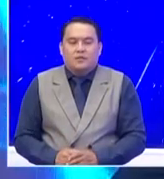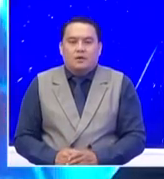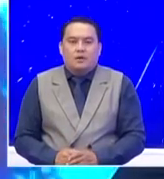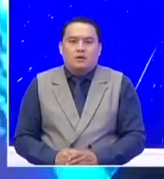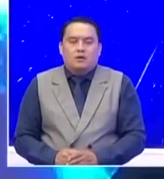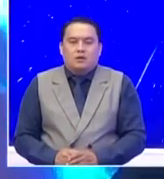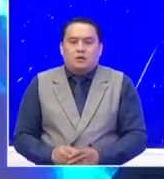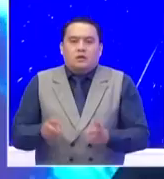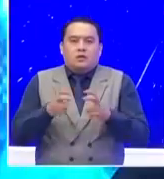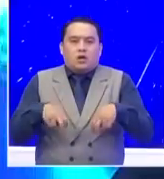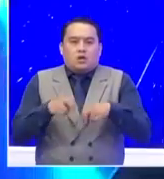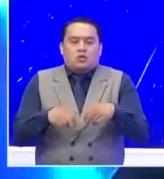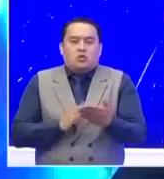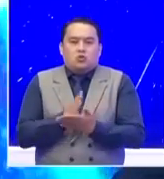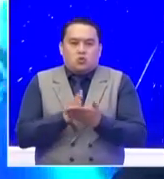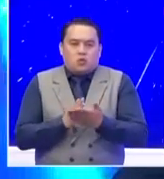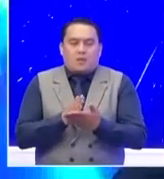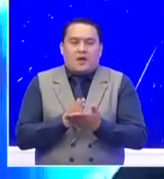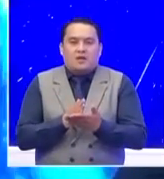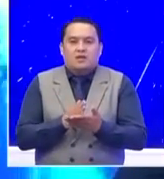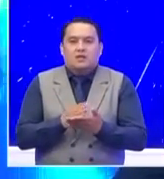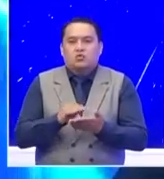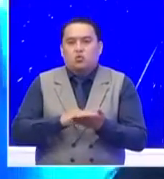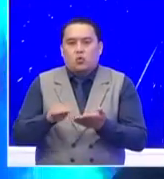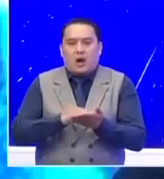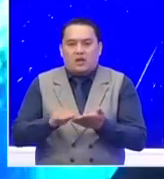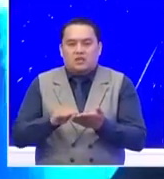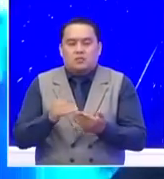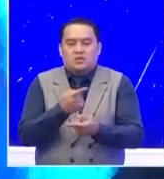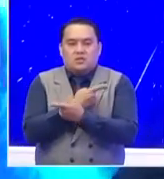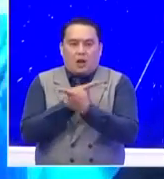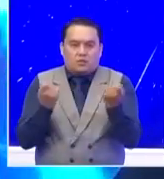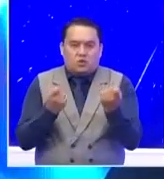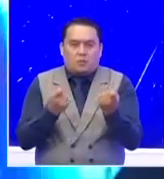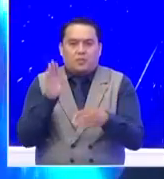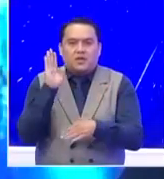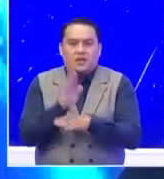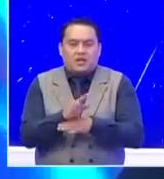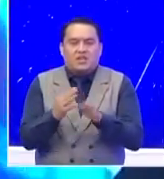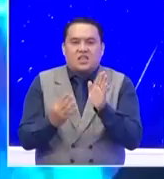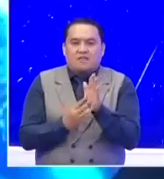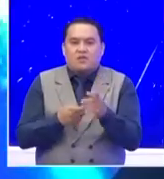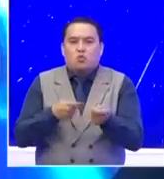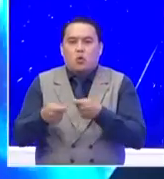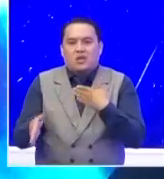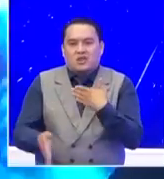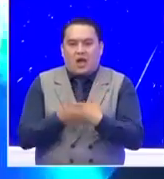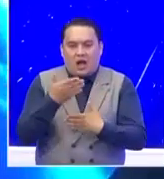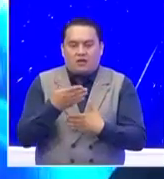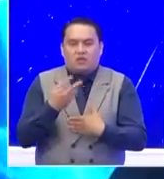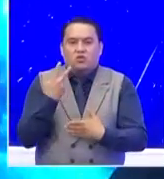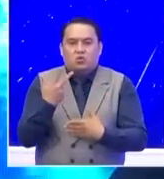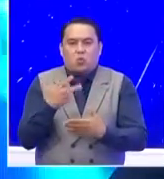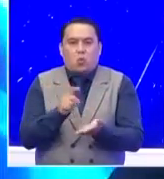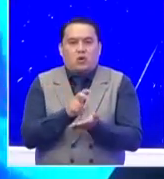проведено служебное расследование. В средства массовой информации мы уже сообщили, что моим приказом 9 руководителей были наказаны. 3 из них освобождены